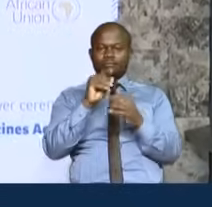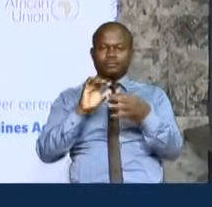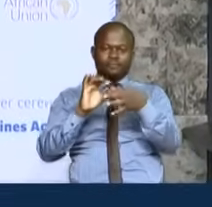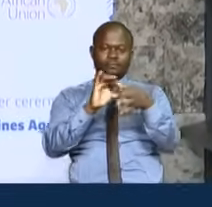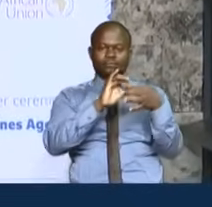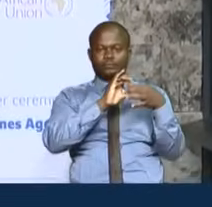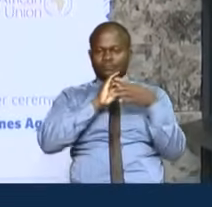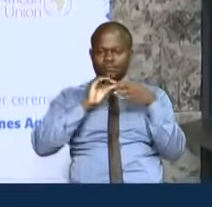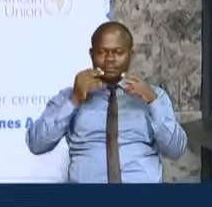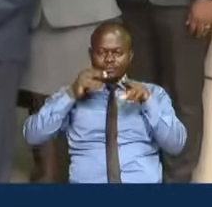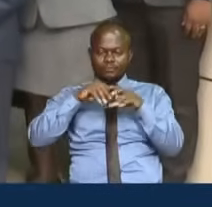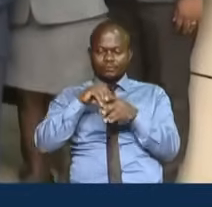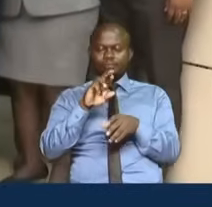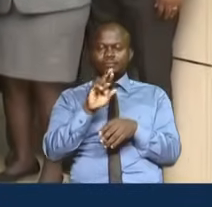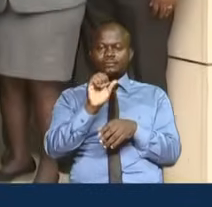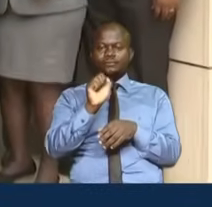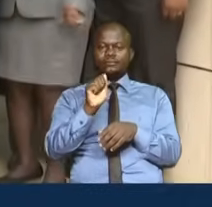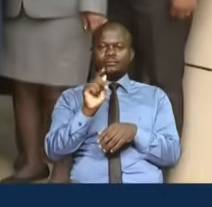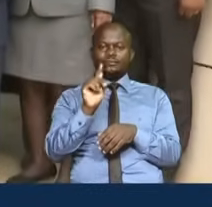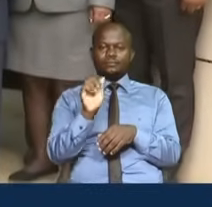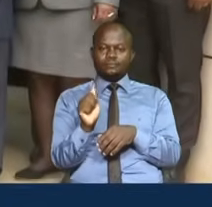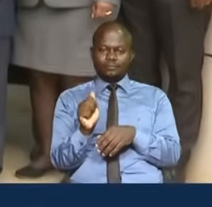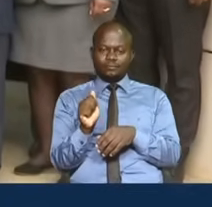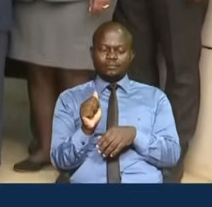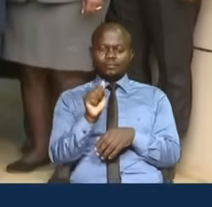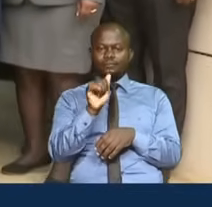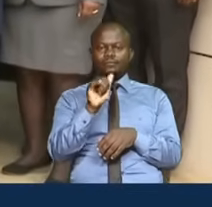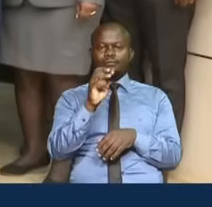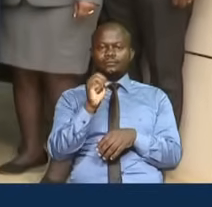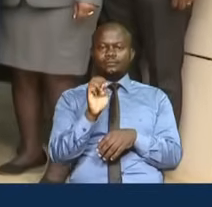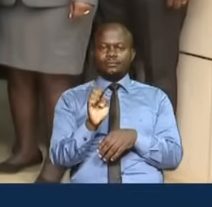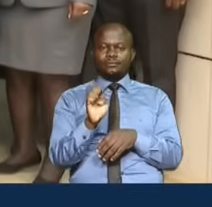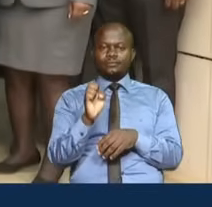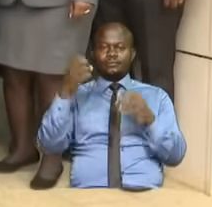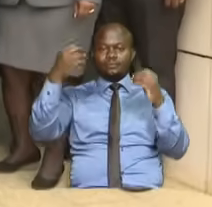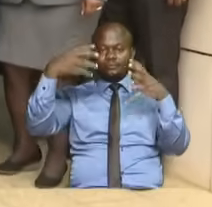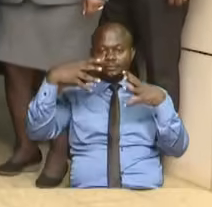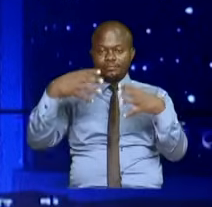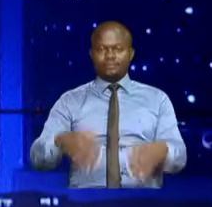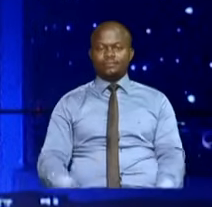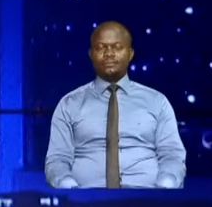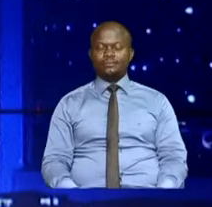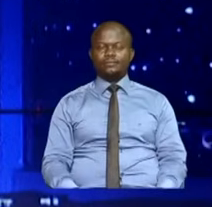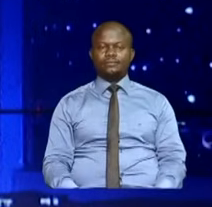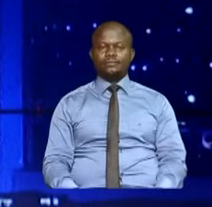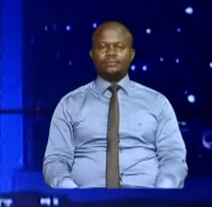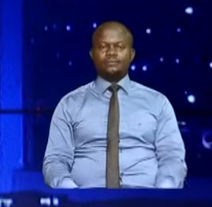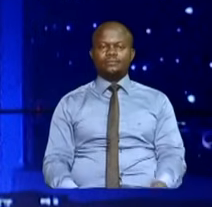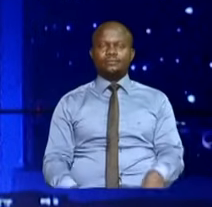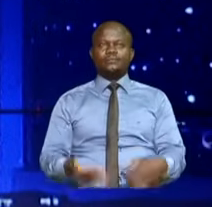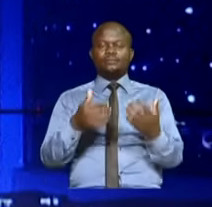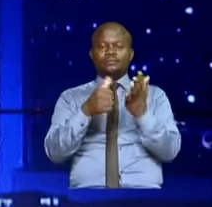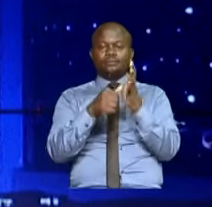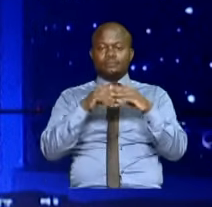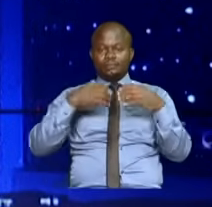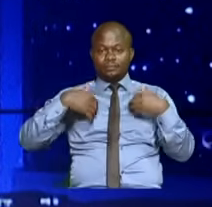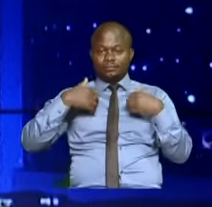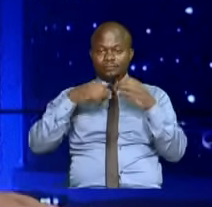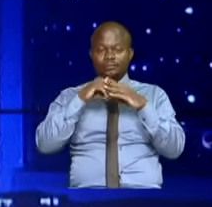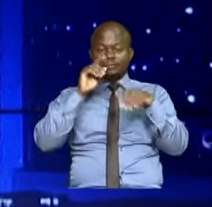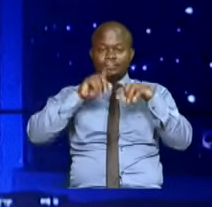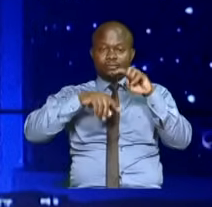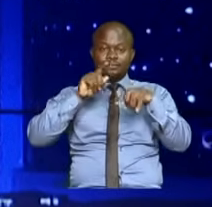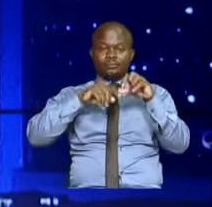ubumwe yabereye Lusaka muri Zambia. Aime Bote Mushashi, i Kigali. na ikibazo cy'ubushake buke bwa politiki